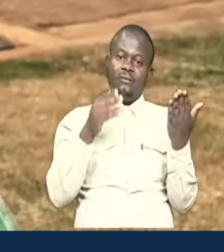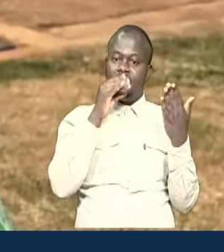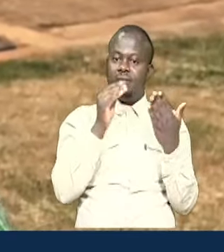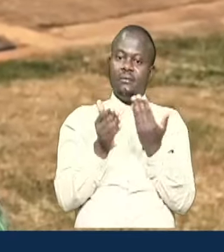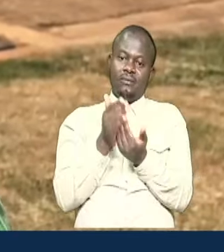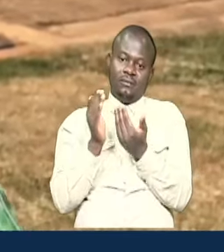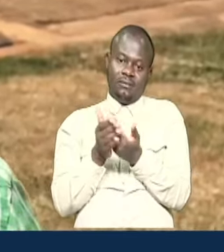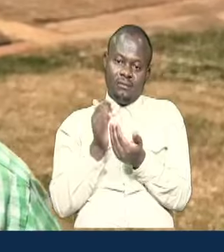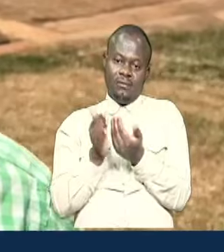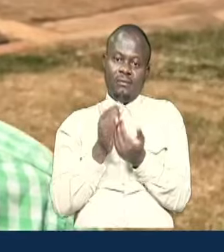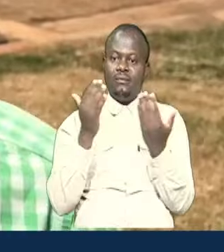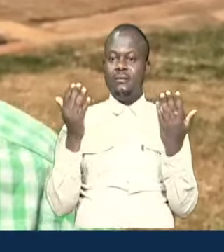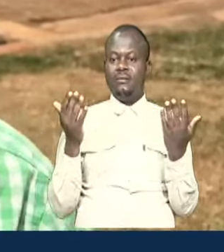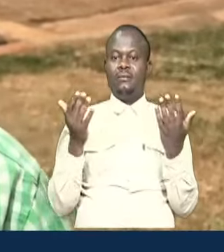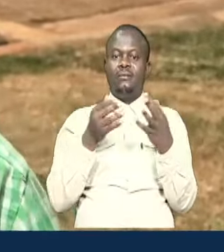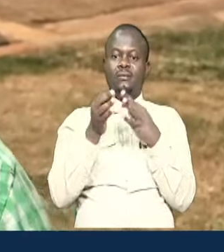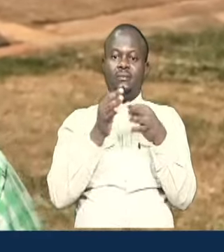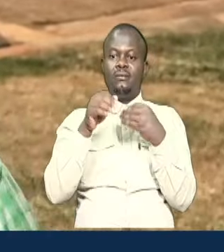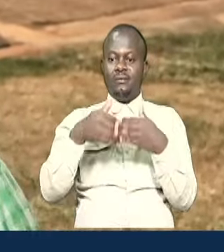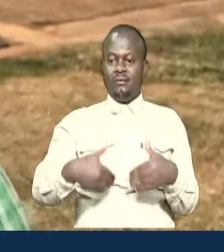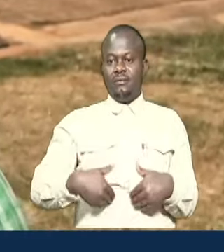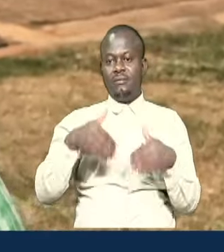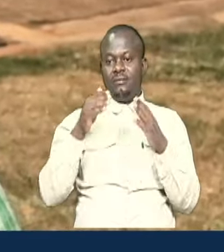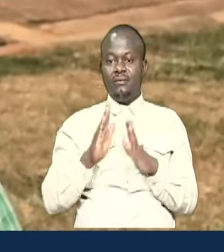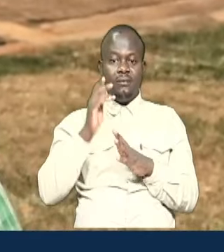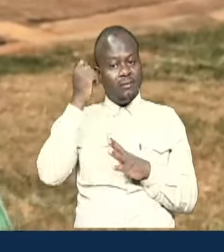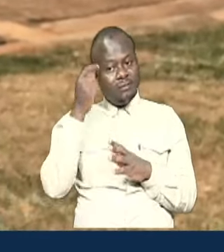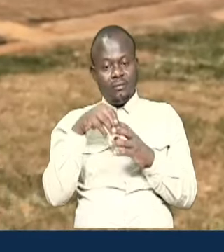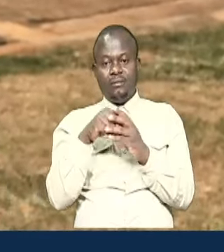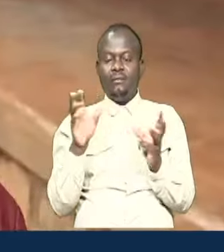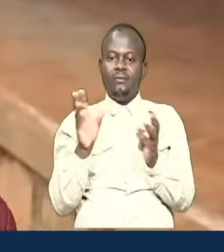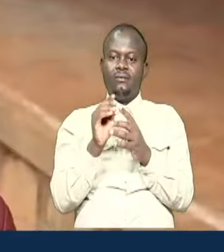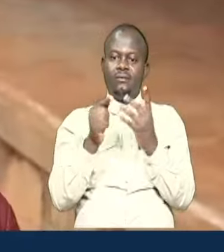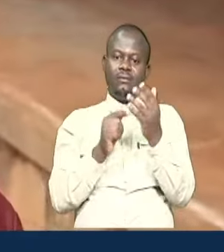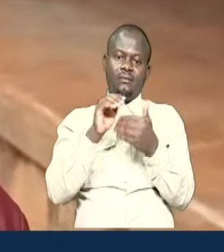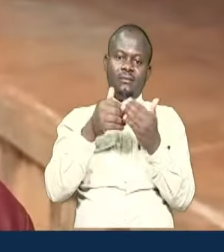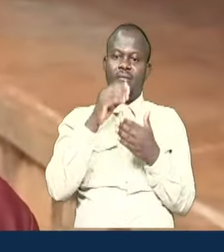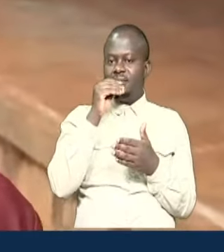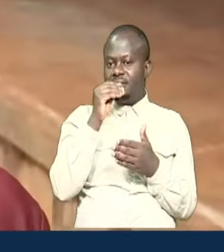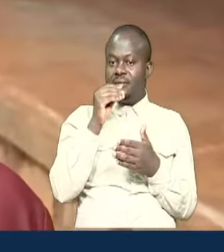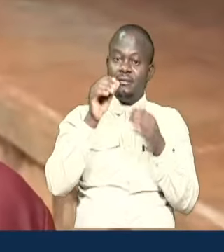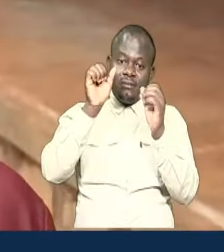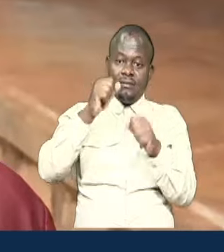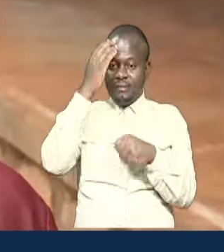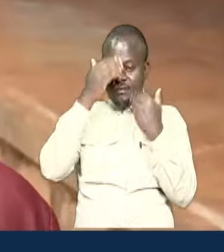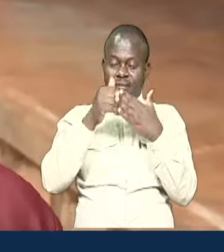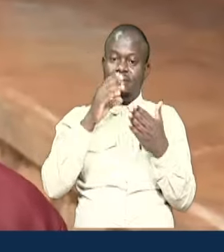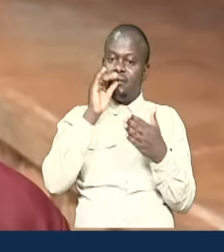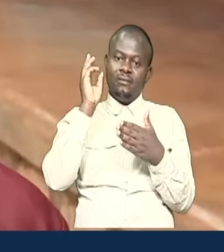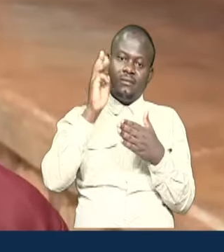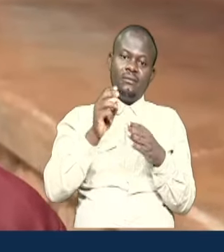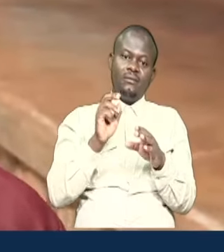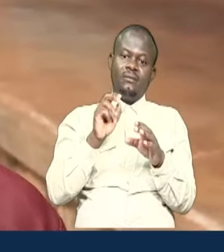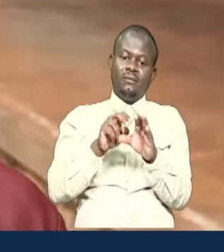bworozi bakomoza no ku rubyiruko muri make byose babivuzeho barashoboye kubera ko bavuze ko bazakura abana